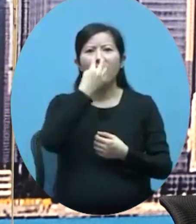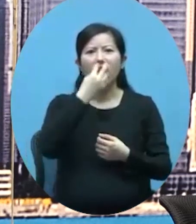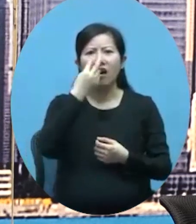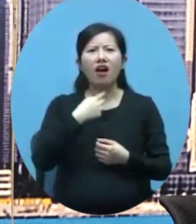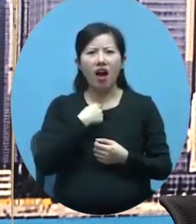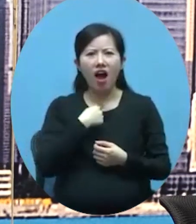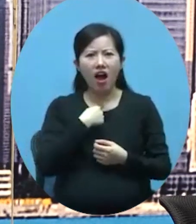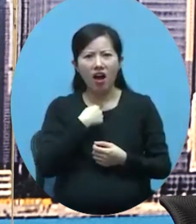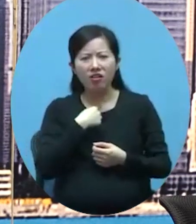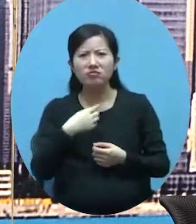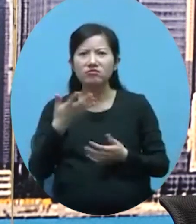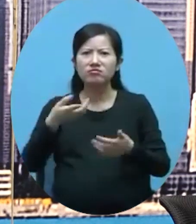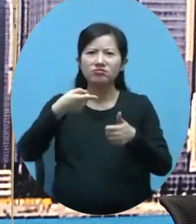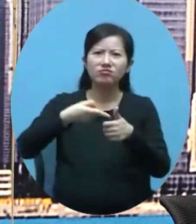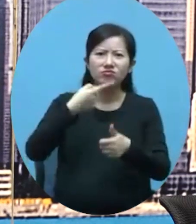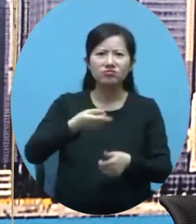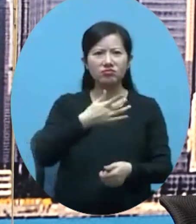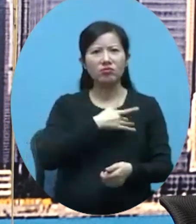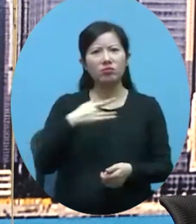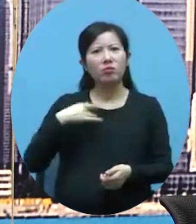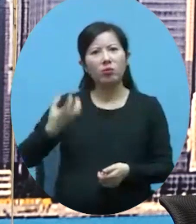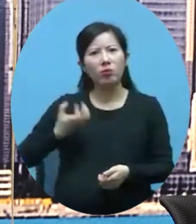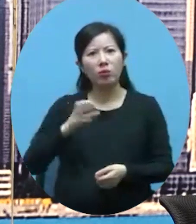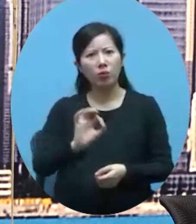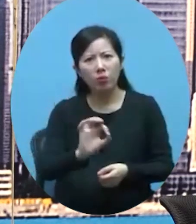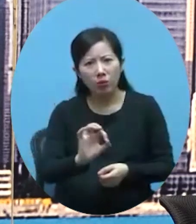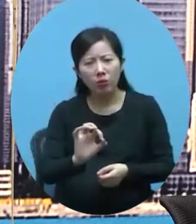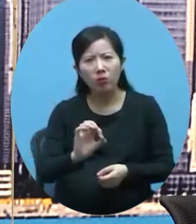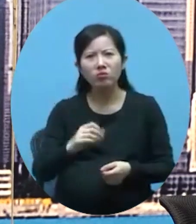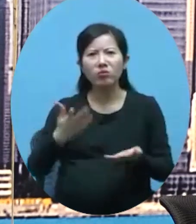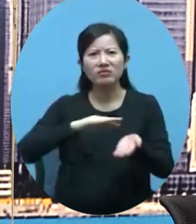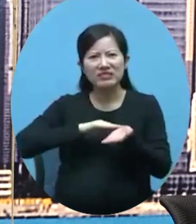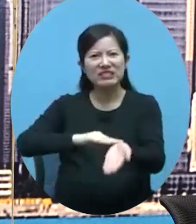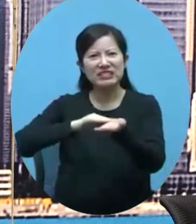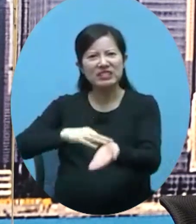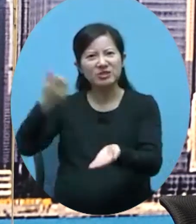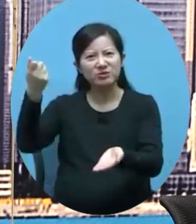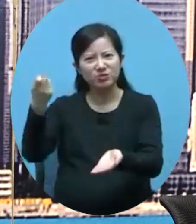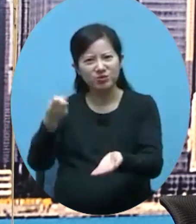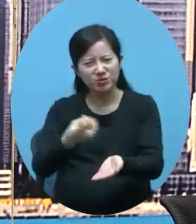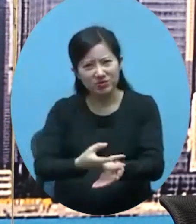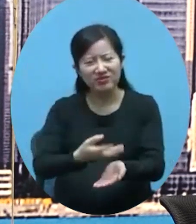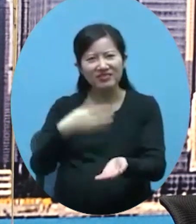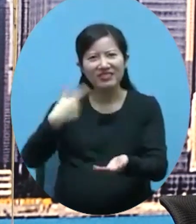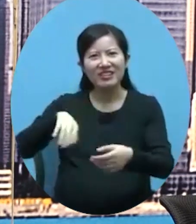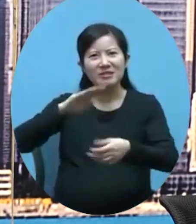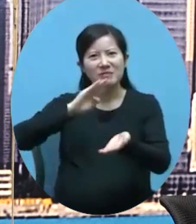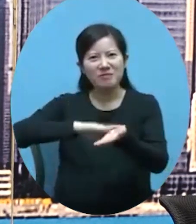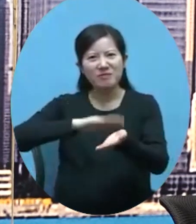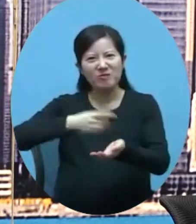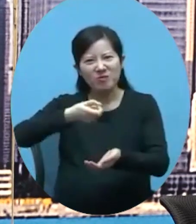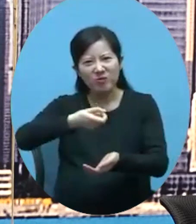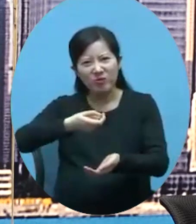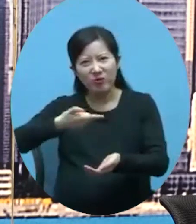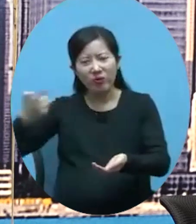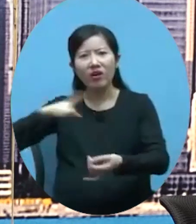初期的时候又没有肺炎的情况可能多次求诊并去到病情恶化的时候才能够确